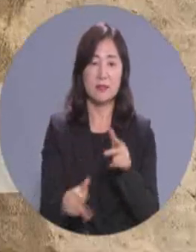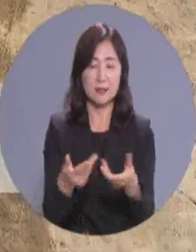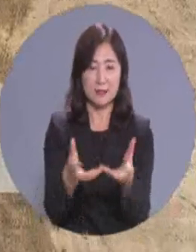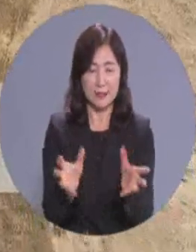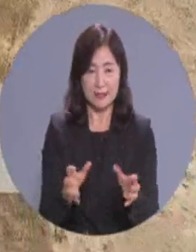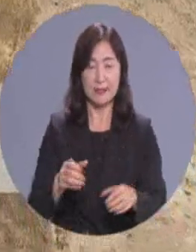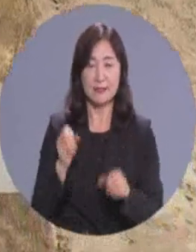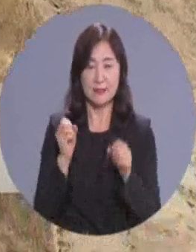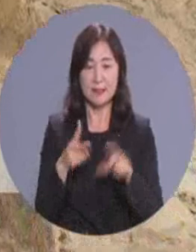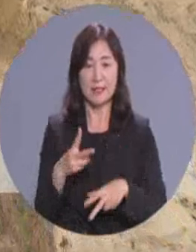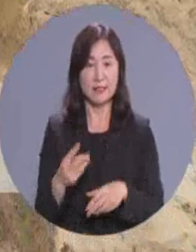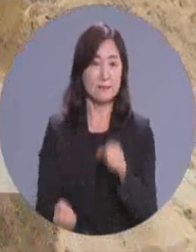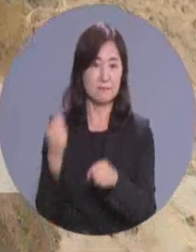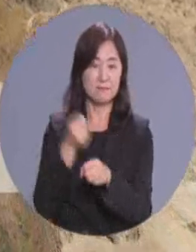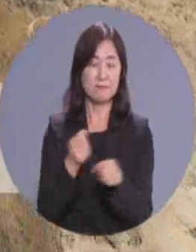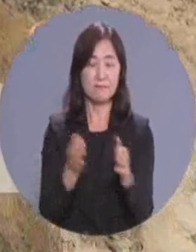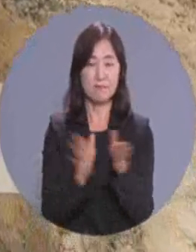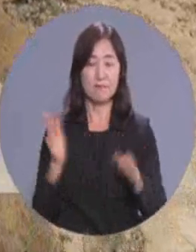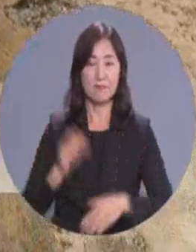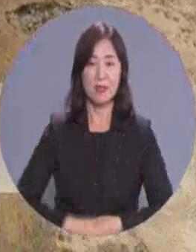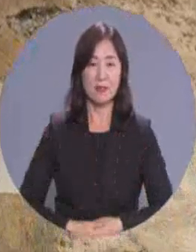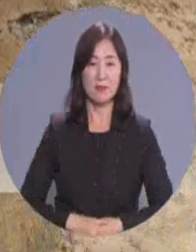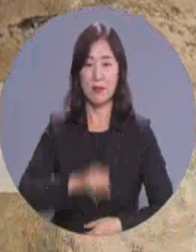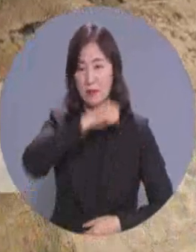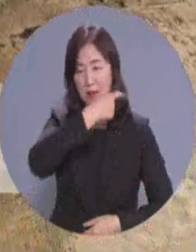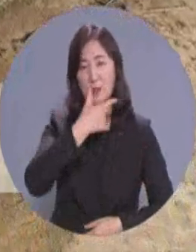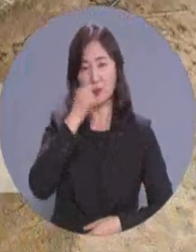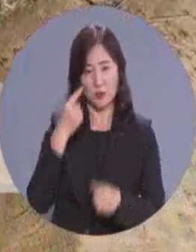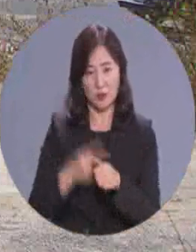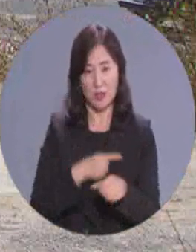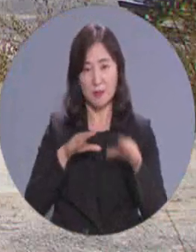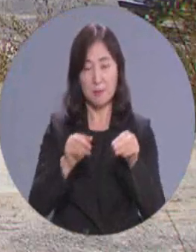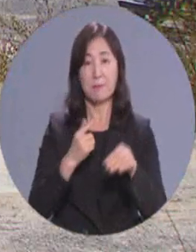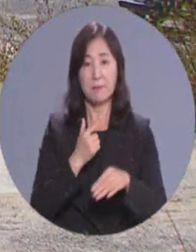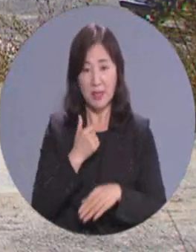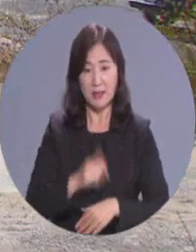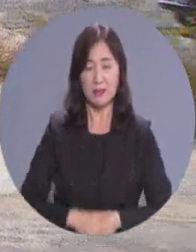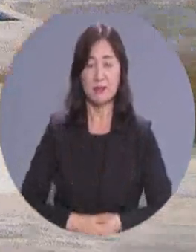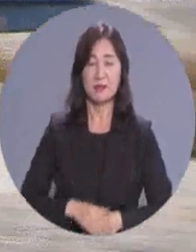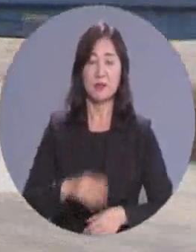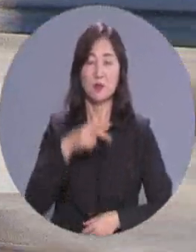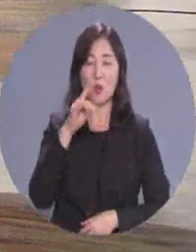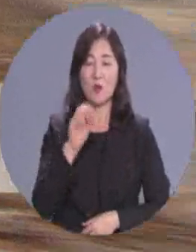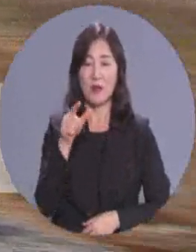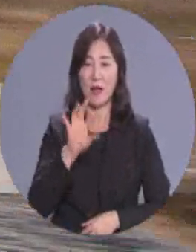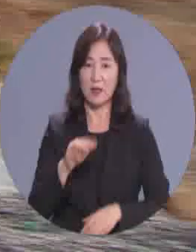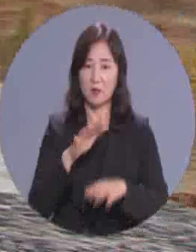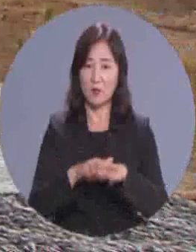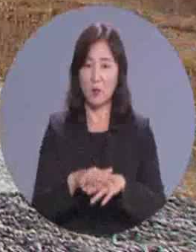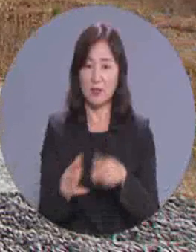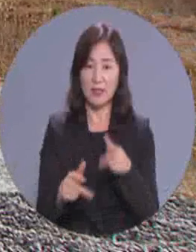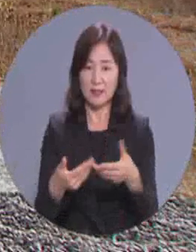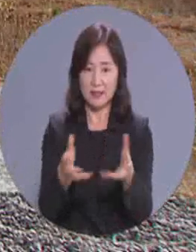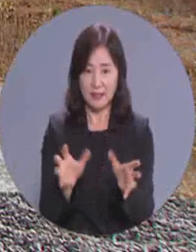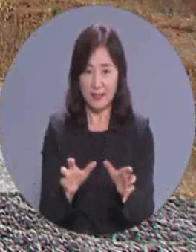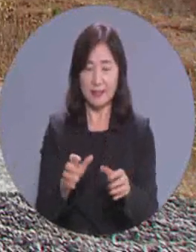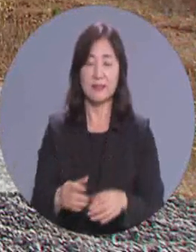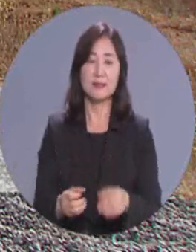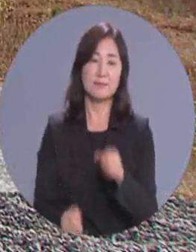지난 2018년 업체의 자금난으로 공사가 중단됐던 동강 특화농공단지 조성공사와 관련해 주식회사